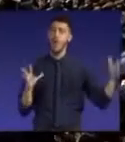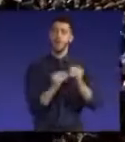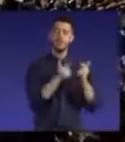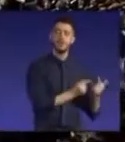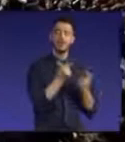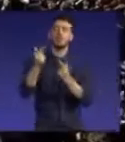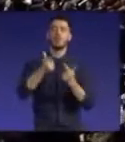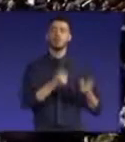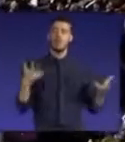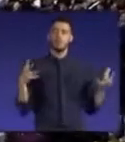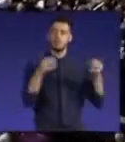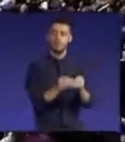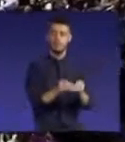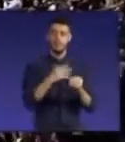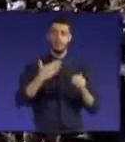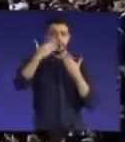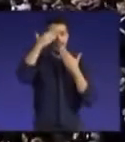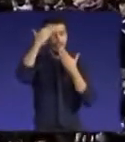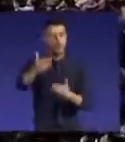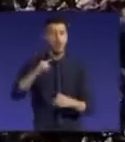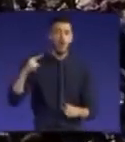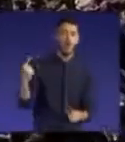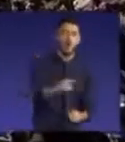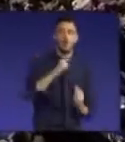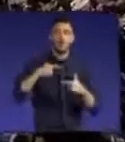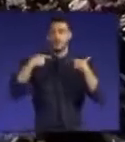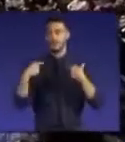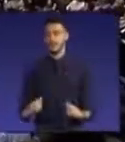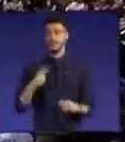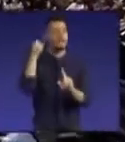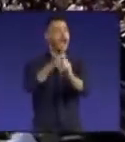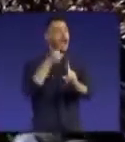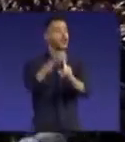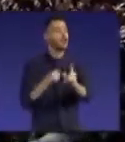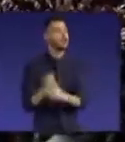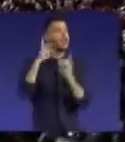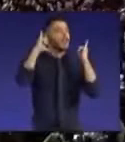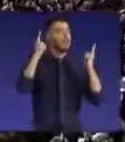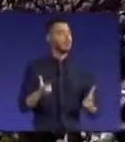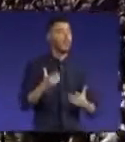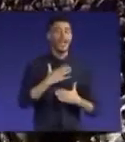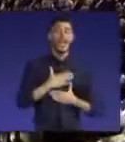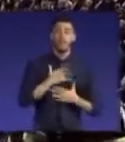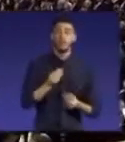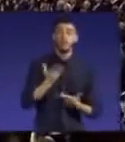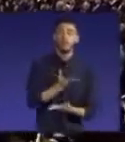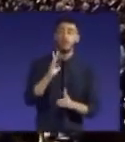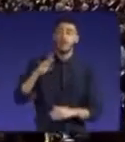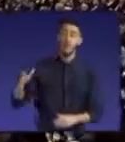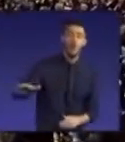Τιμούμε όλα τα παλιά στελέχη και τους αγωνιστές της Νέας Δημοκρατίας. Σας ευχαριστώ την καθεμία και τον καθένα